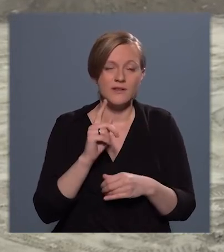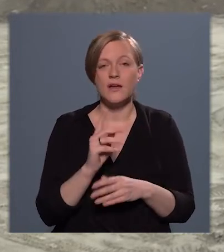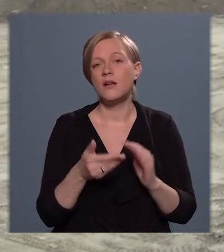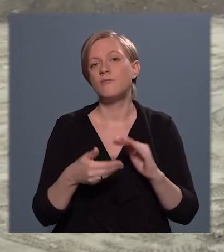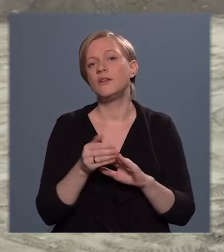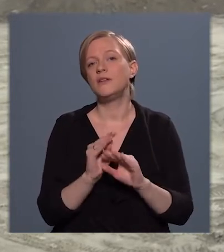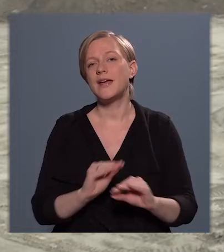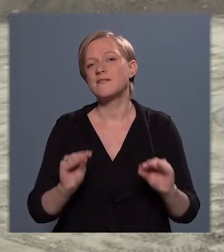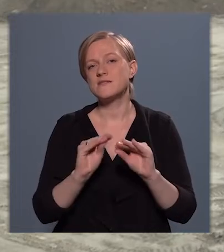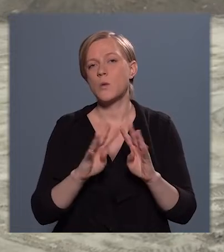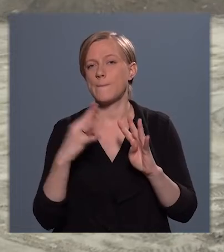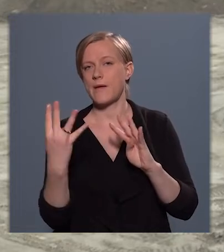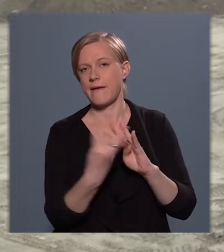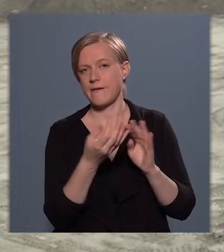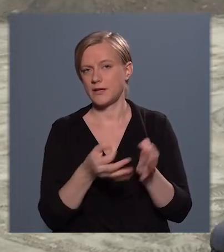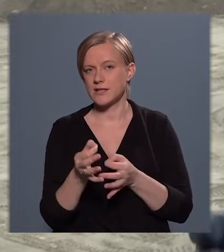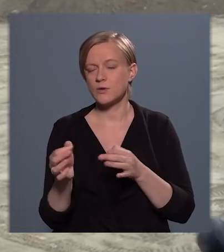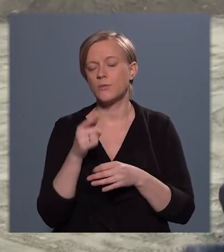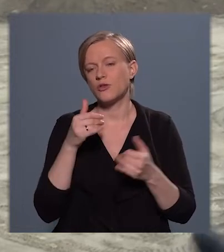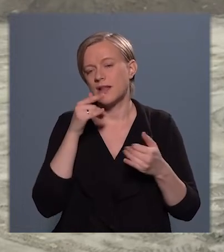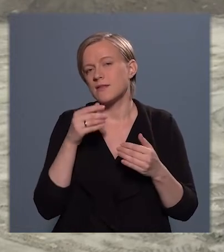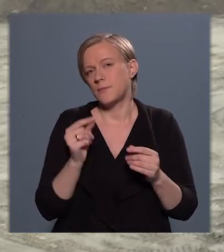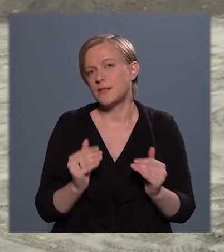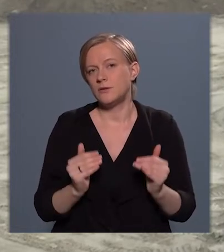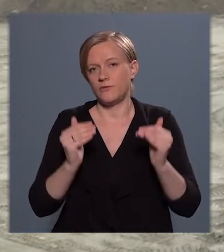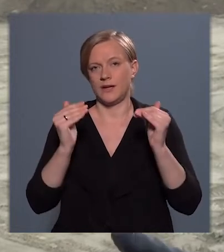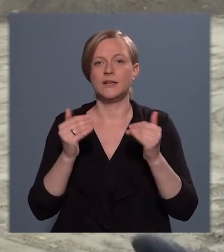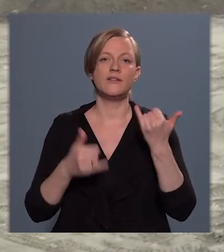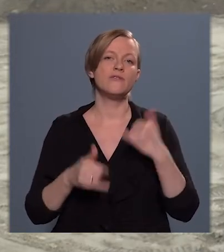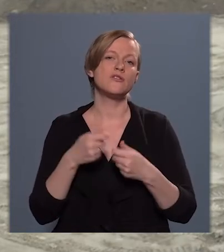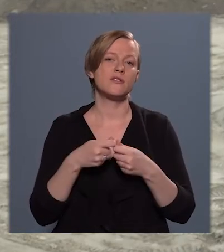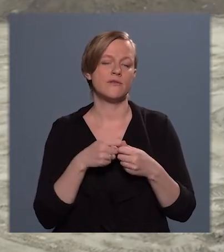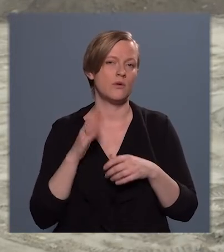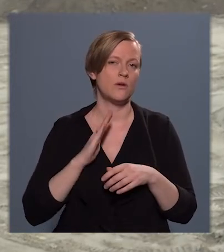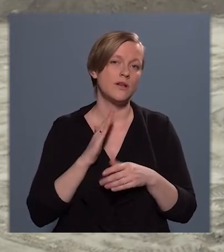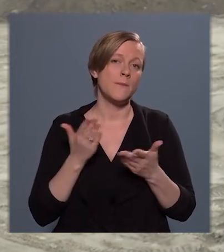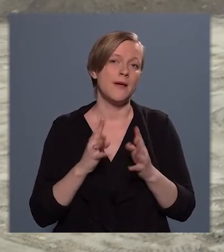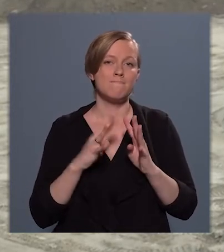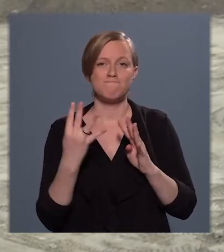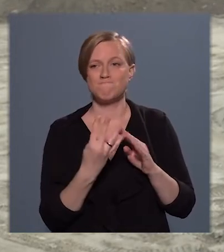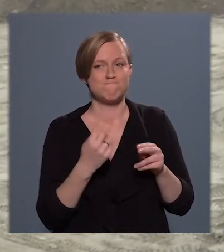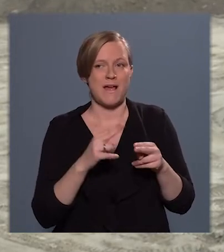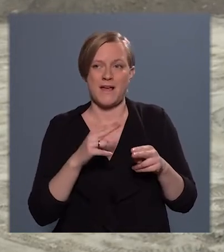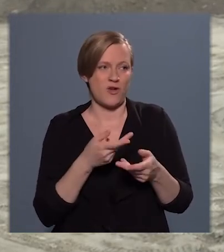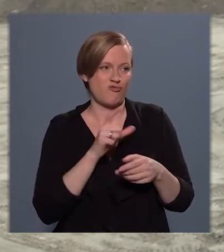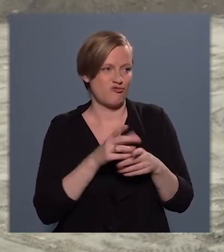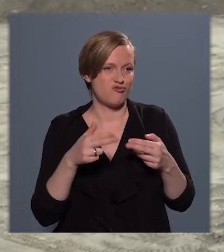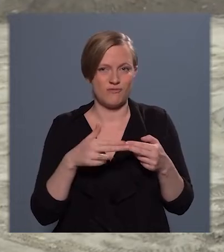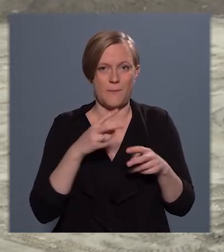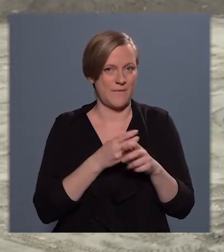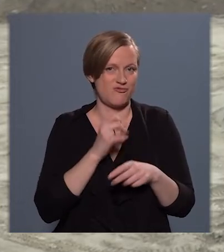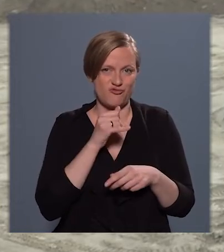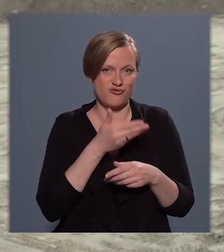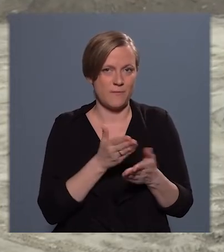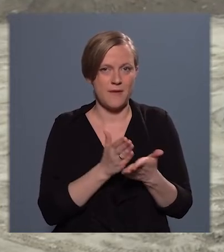edzőpályának készült. Egy kicsit most növekedni fog a verseny szervezési oldala, hiszen Bécsi pálya hiány most nem tudunk máshol komoly